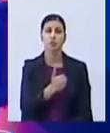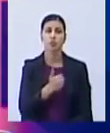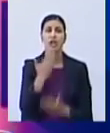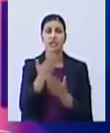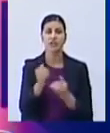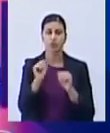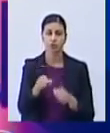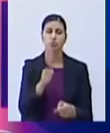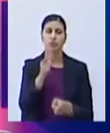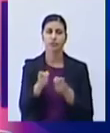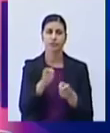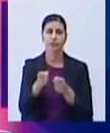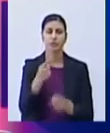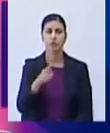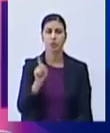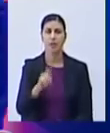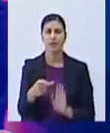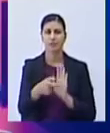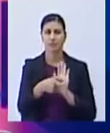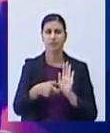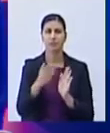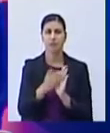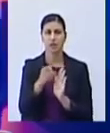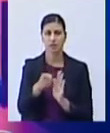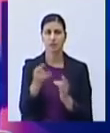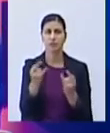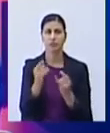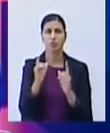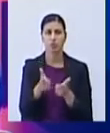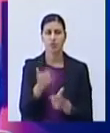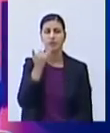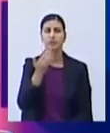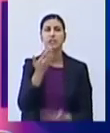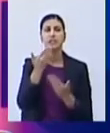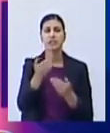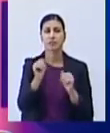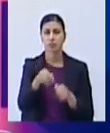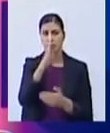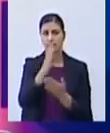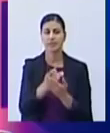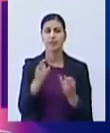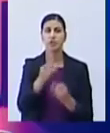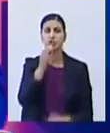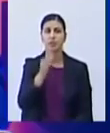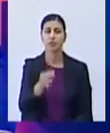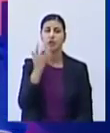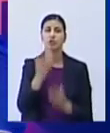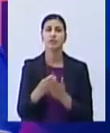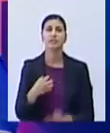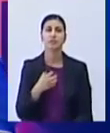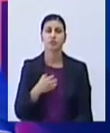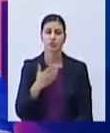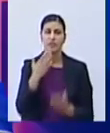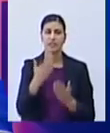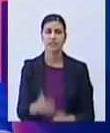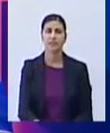შეგიძლიათ დარეკოთ ეკრანზე მითითებულ ნომერზე და დაუსვათ კითხვა ლეიბორისტული პარტიის წარმომადგენლებს, რომლებიც პირდაპირ ეთერში გიპასუხებენ თქვენთვის მნიშვნელოვან